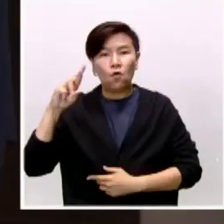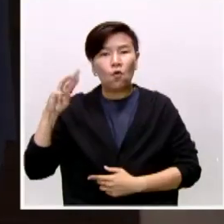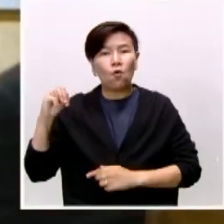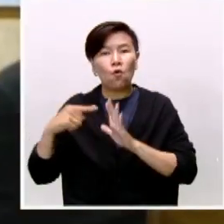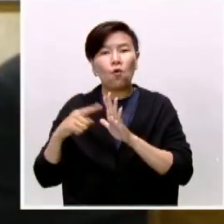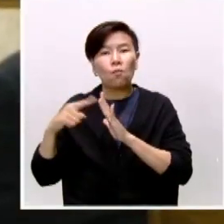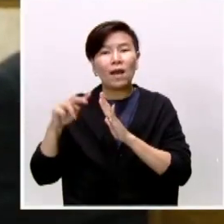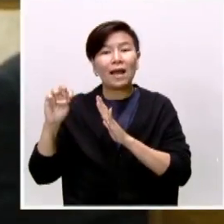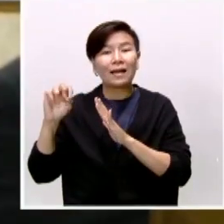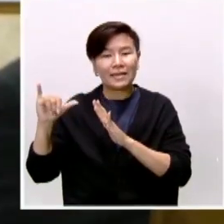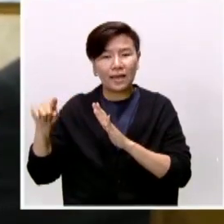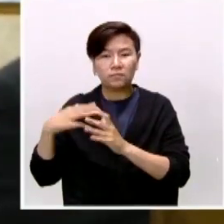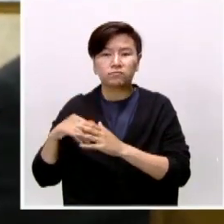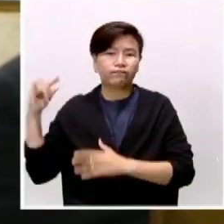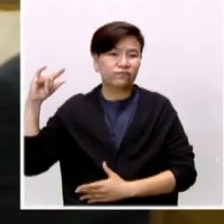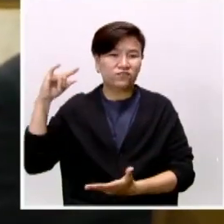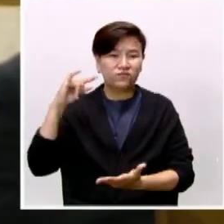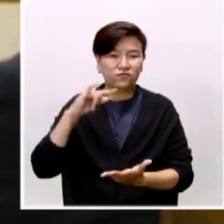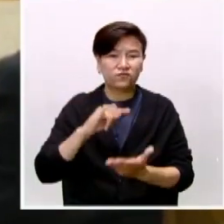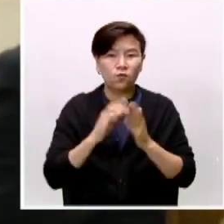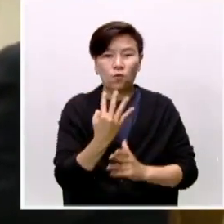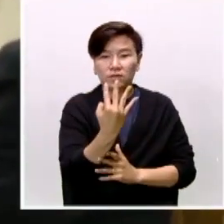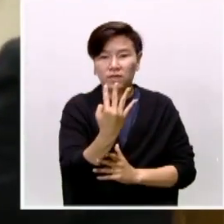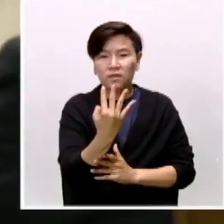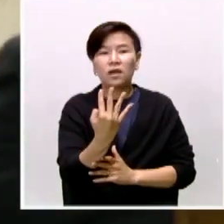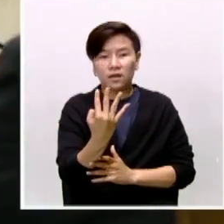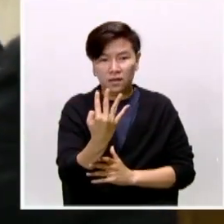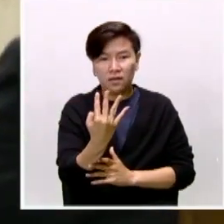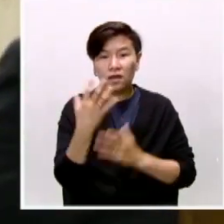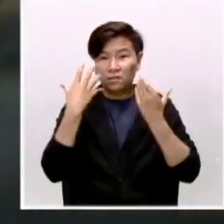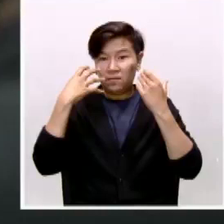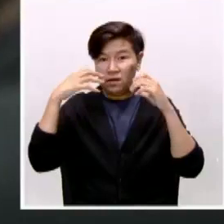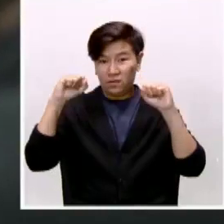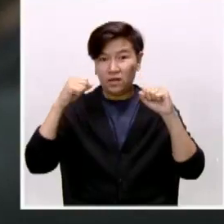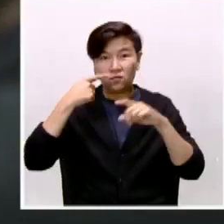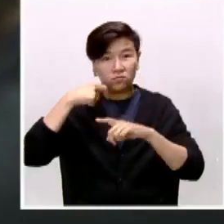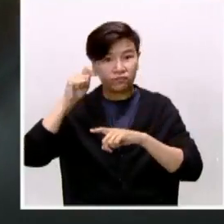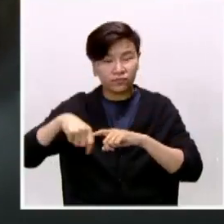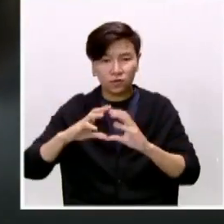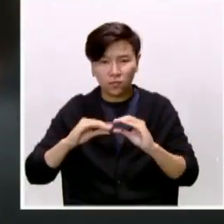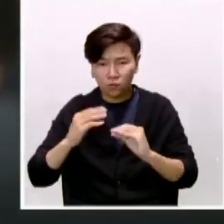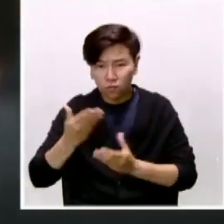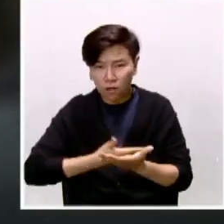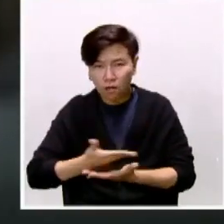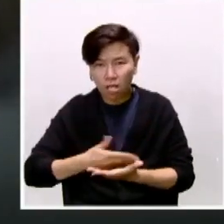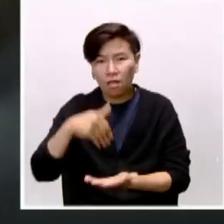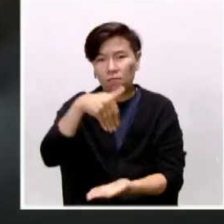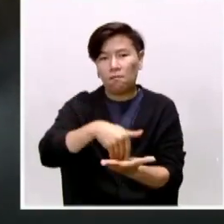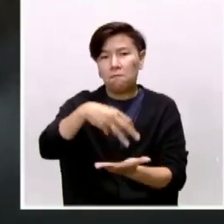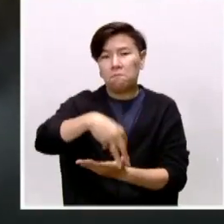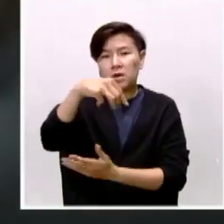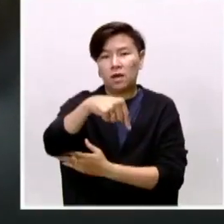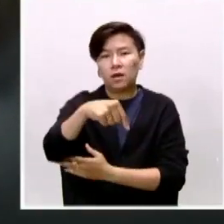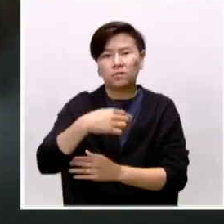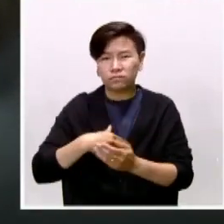งโรมาเนียเดินทางไปยังยูเครนเพื่อหารือกับประธานาธิบดีโวโลดิมีร์เซเลนสกี้ผู้นำยูเครนที่กรุงเคียฟค่ะการ